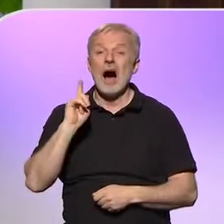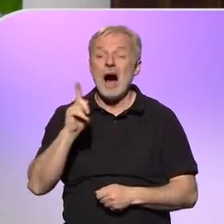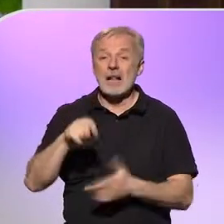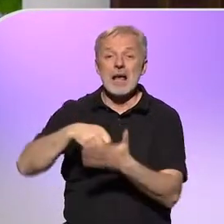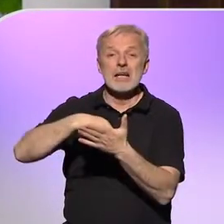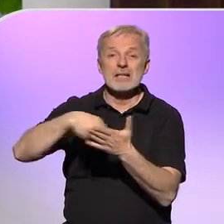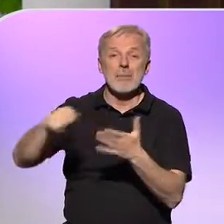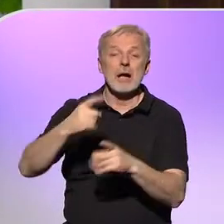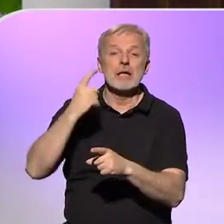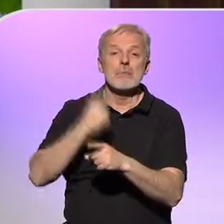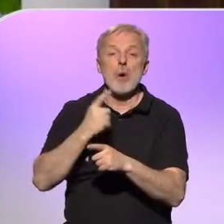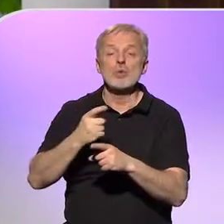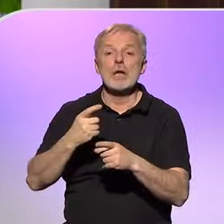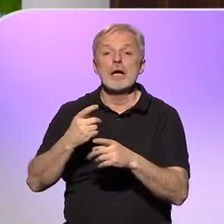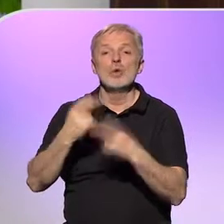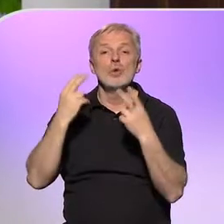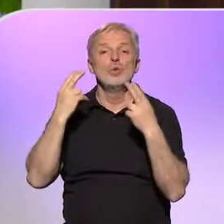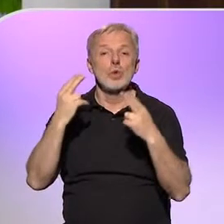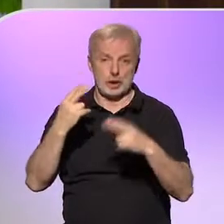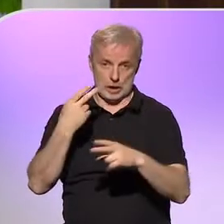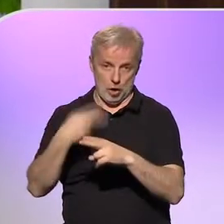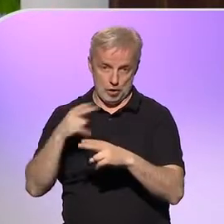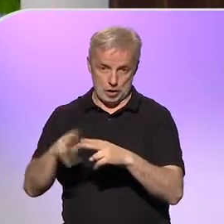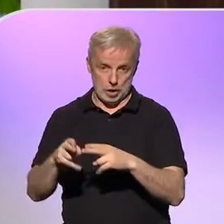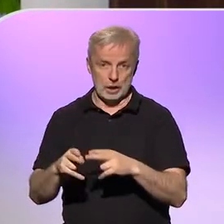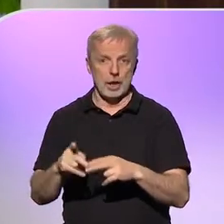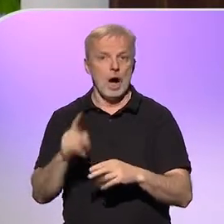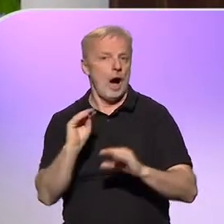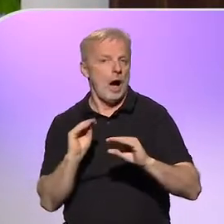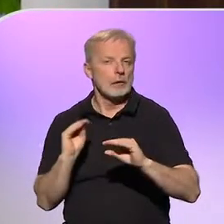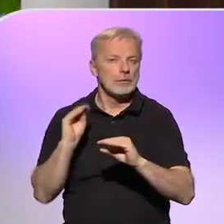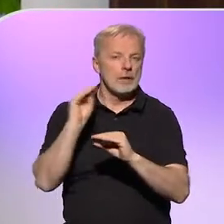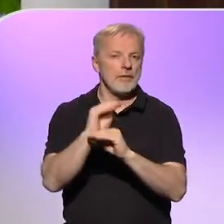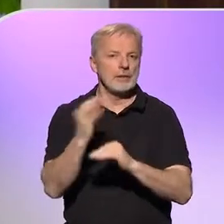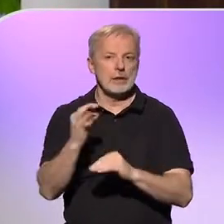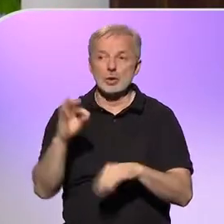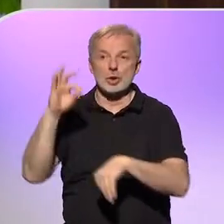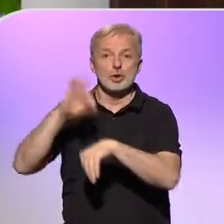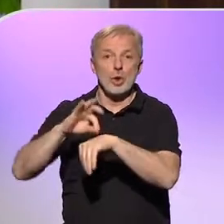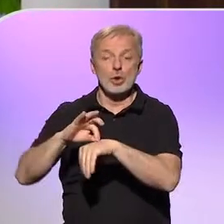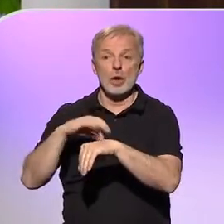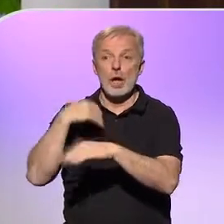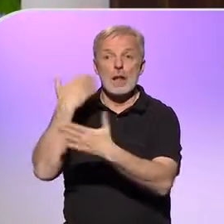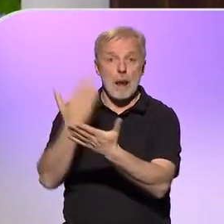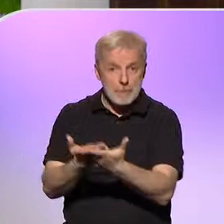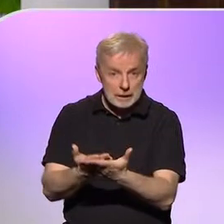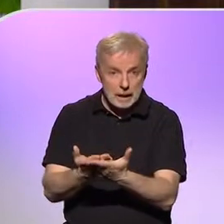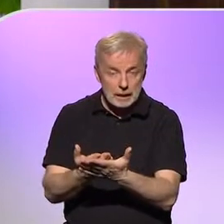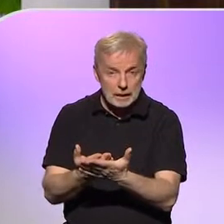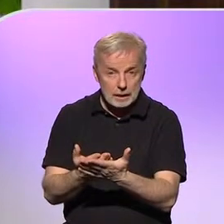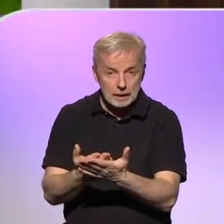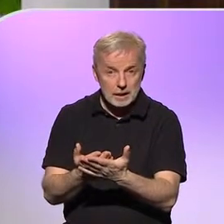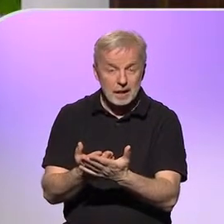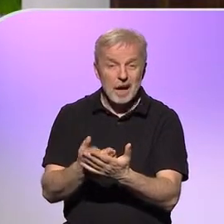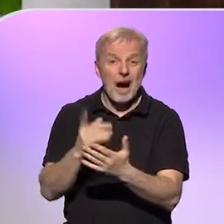opravdu nutné ošetření, na to je dobré myslet. Takže nějaký nadstandard, že vám lékař nabídne úplně něco základního, vy to odmítnete, tak už